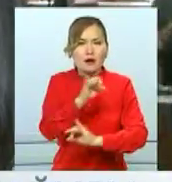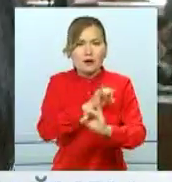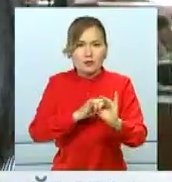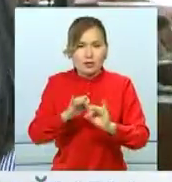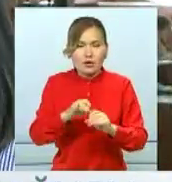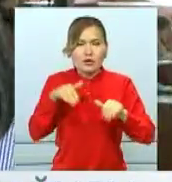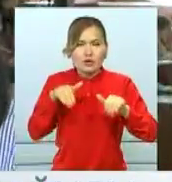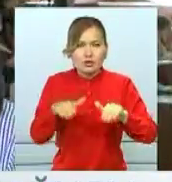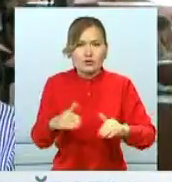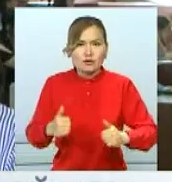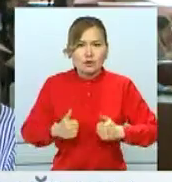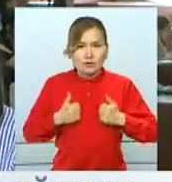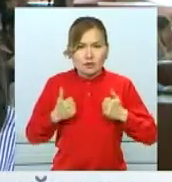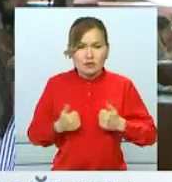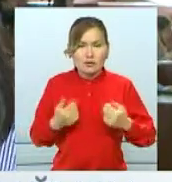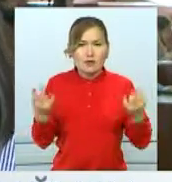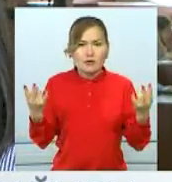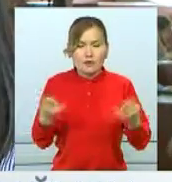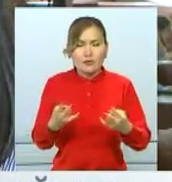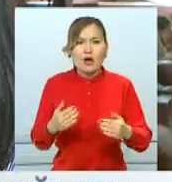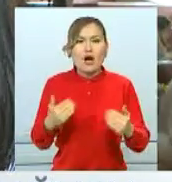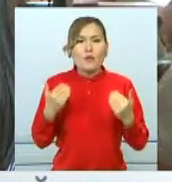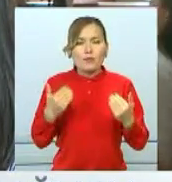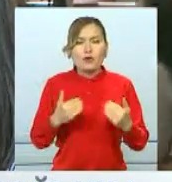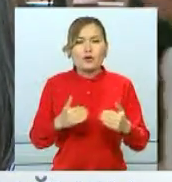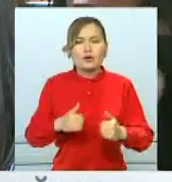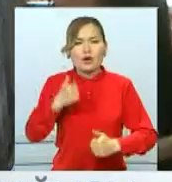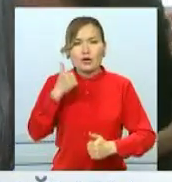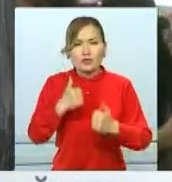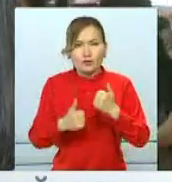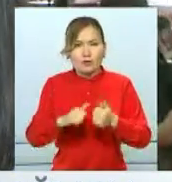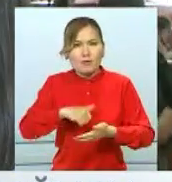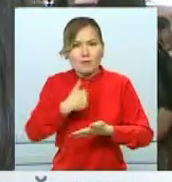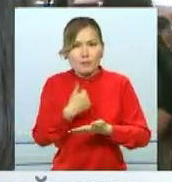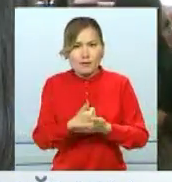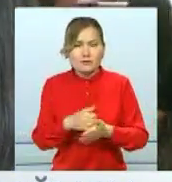талқылай отырып, оларды шешуге тырысу осы бүгінгі турнирдің басты мақсаты болып табылады.